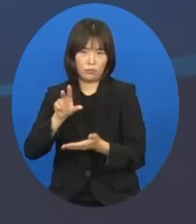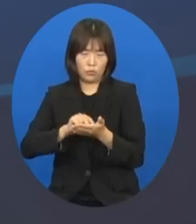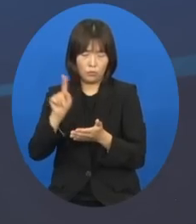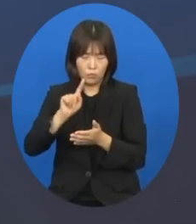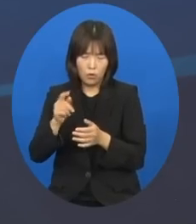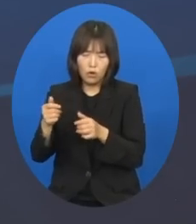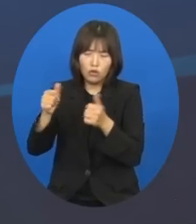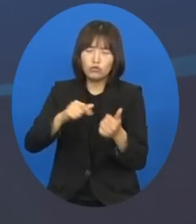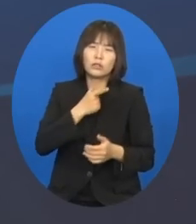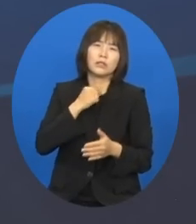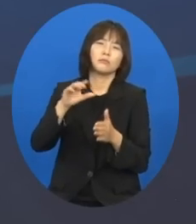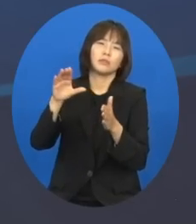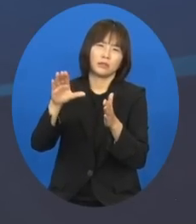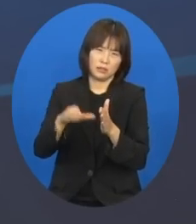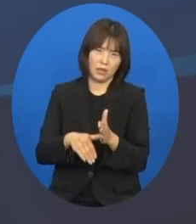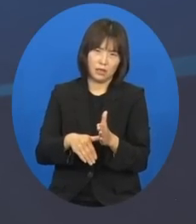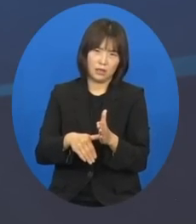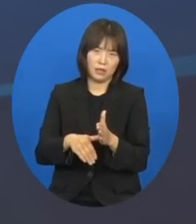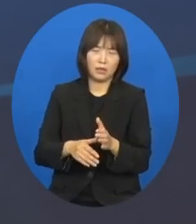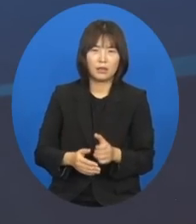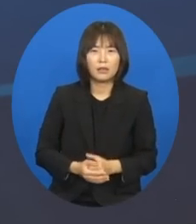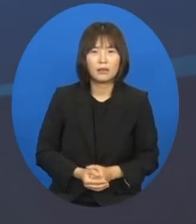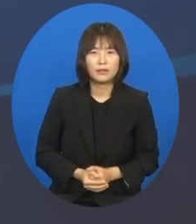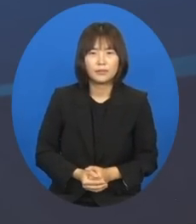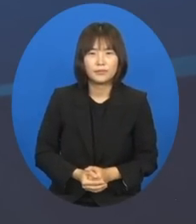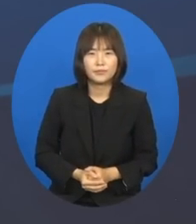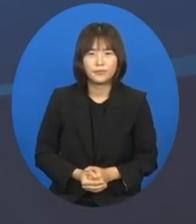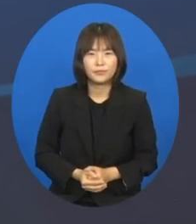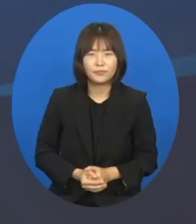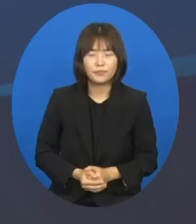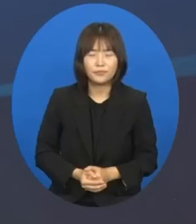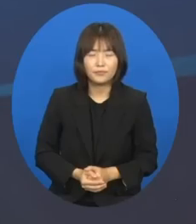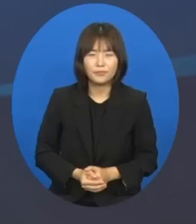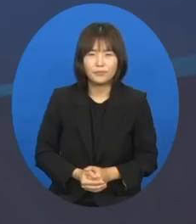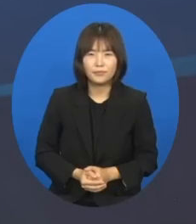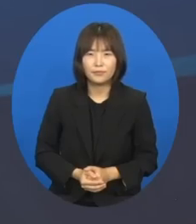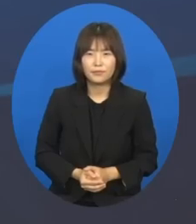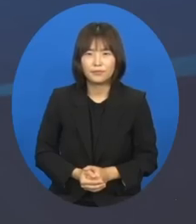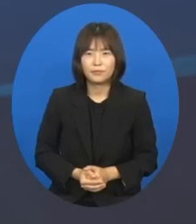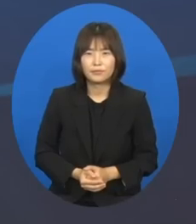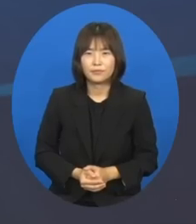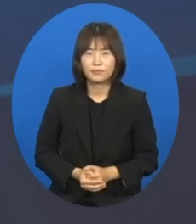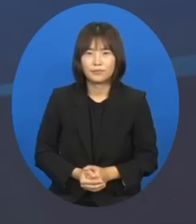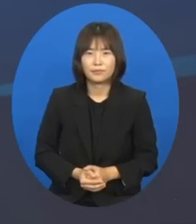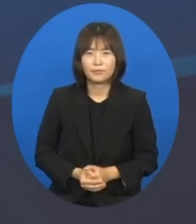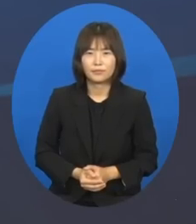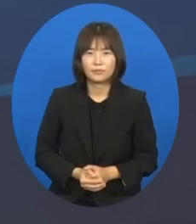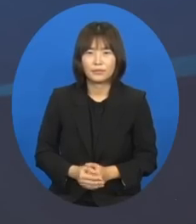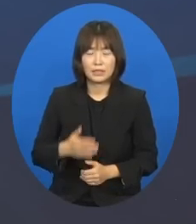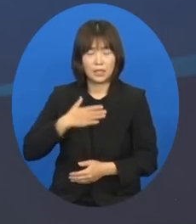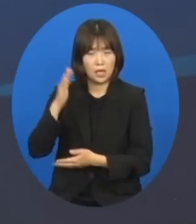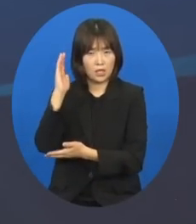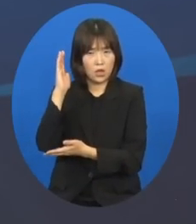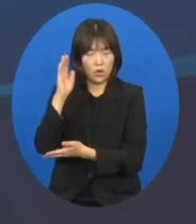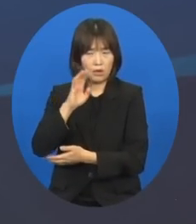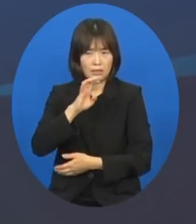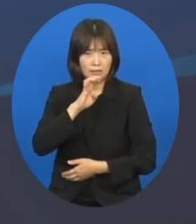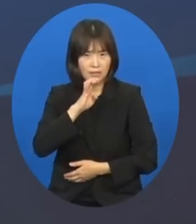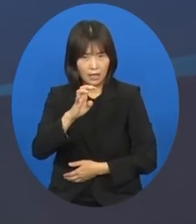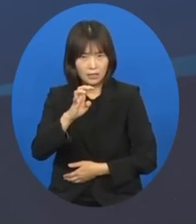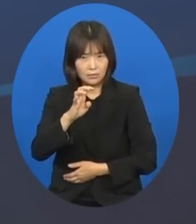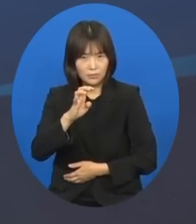따라 돕는 은혜 시리즈 아홉 번째인가의 제목으로 죽고 싶을 때에 제 설교한 40분